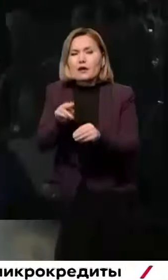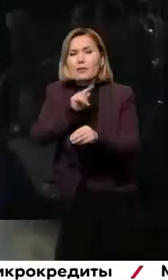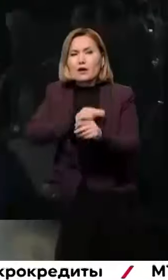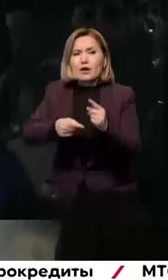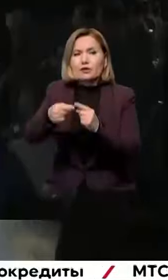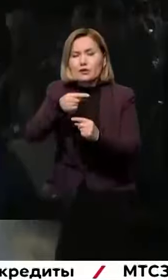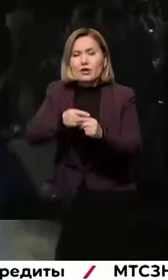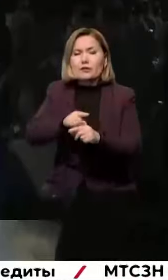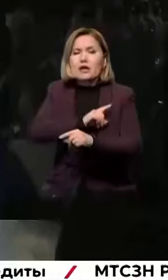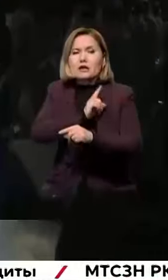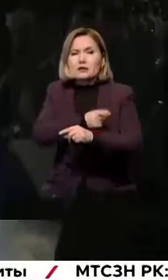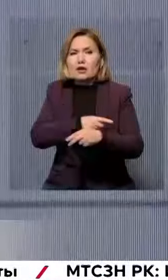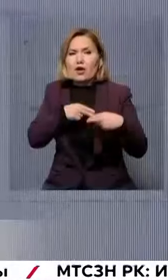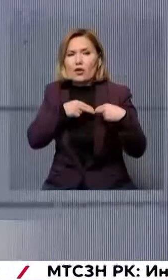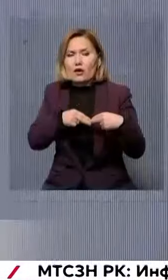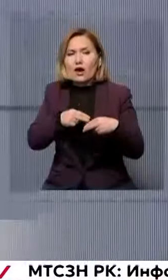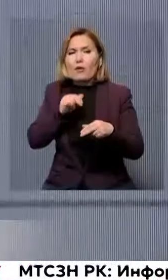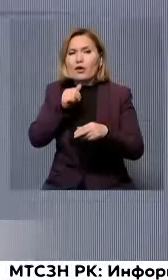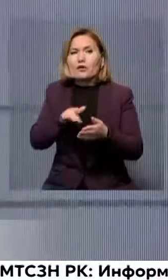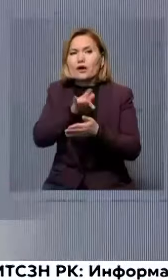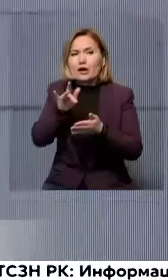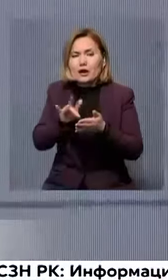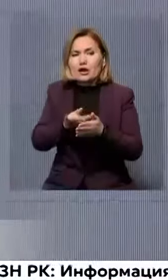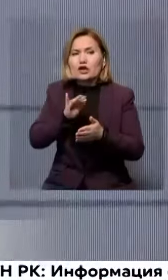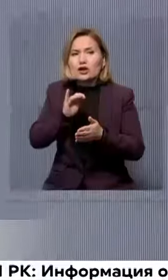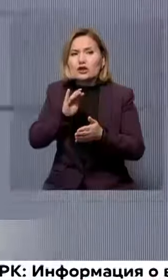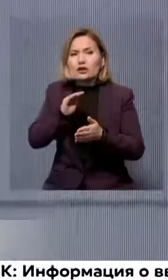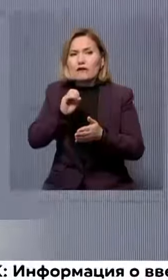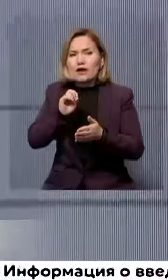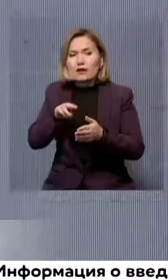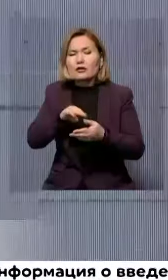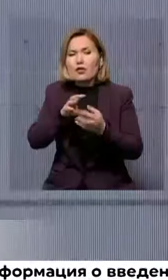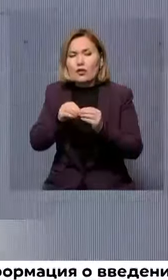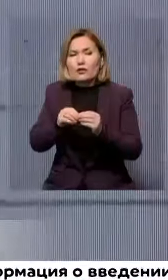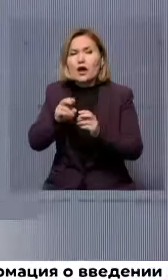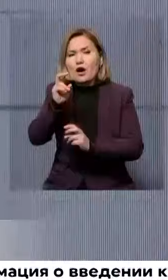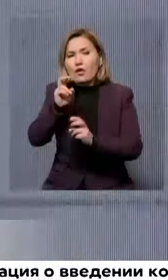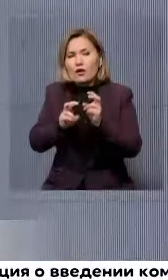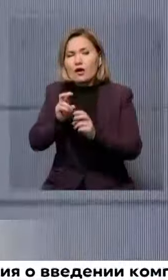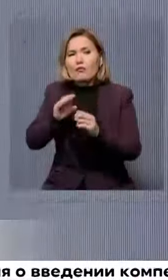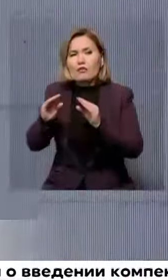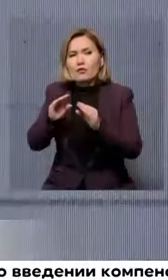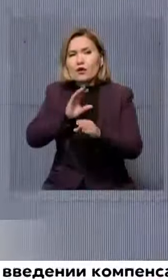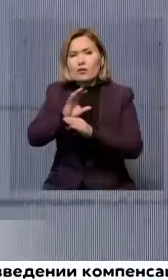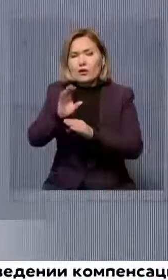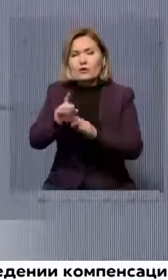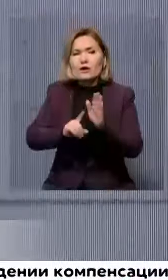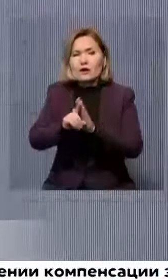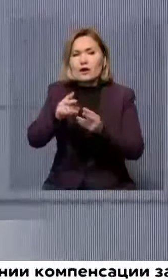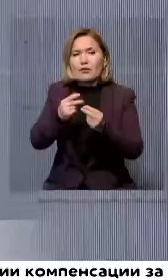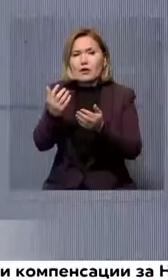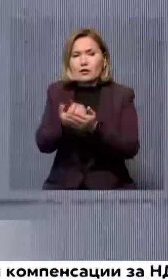мен ерік-жігердің арқасында Қостанайда Chevrolet Onix автокөлігінің ұсақ торапты өндірісі қолға алынды. Бұл